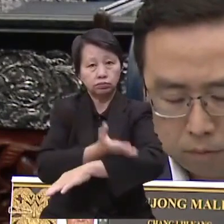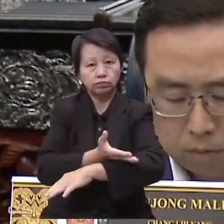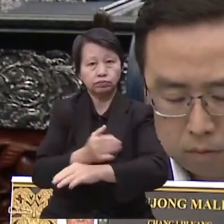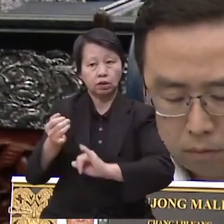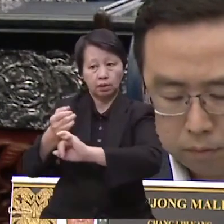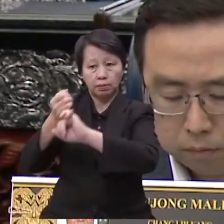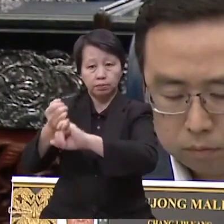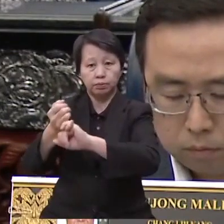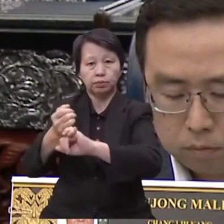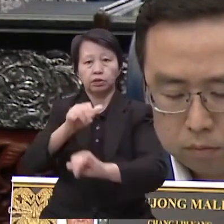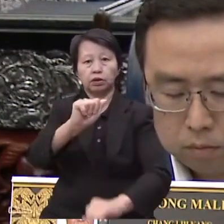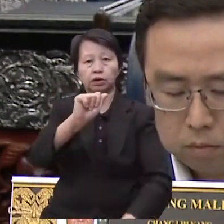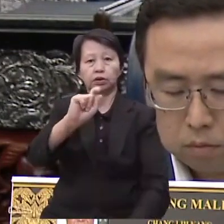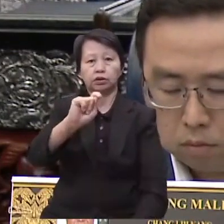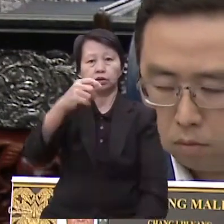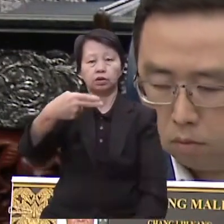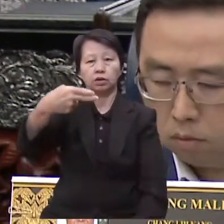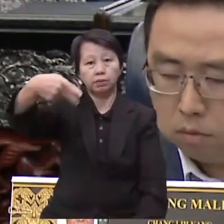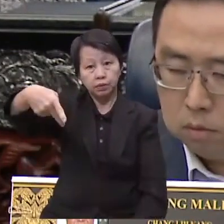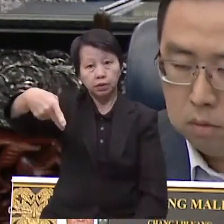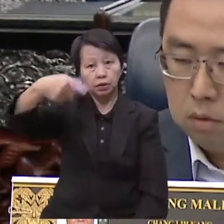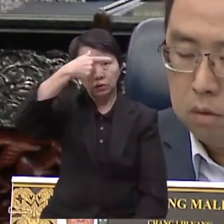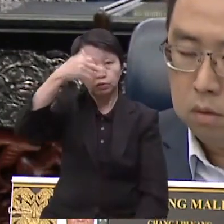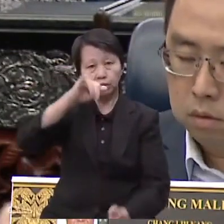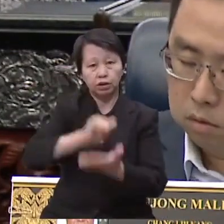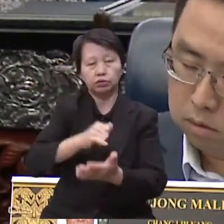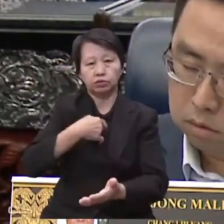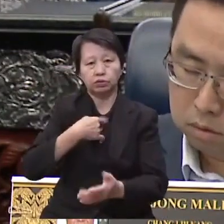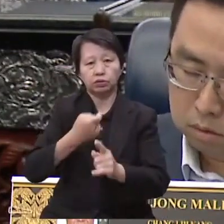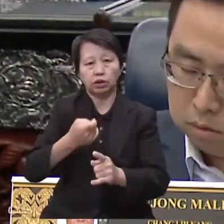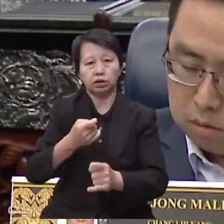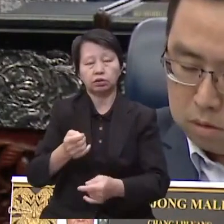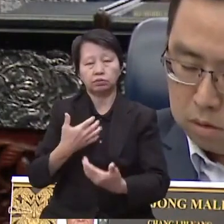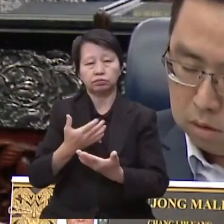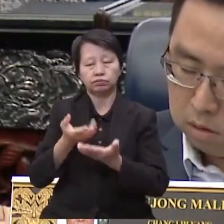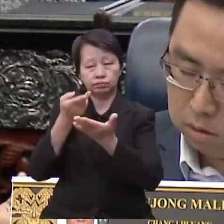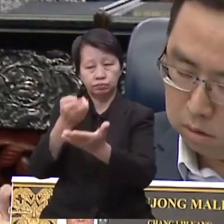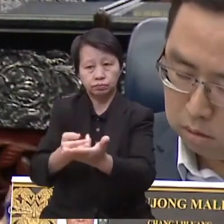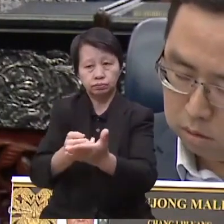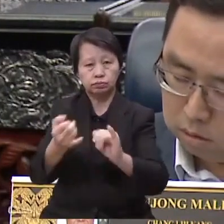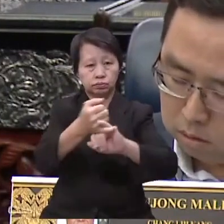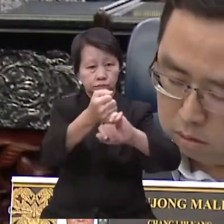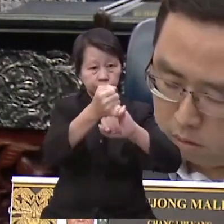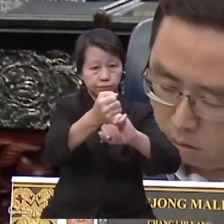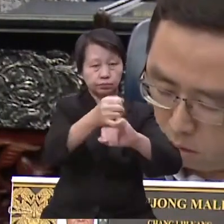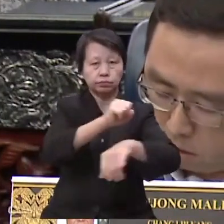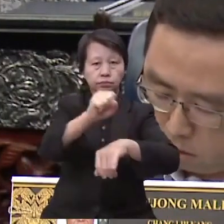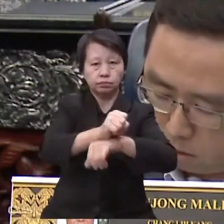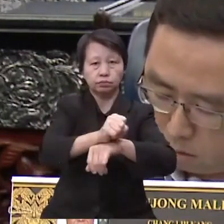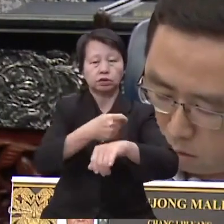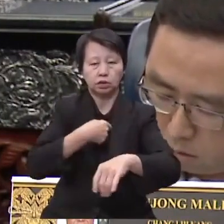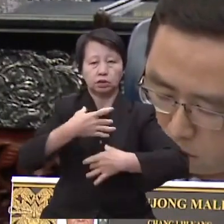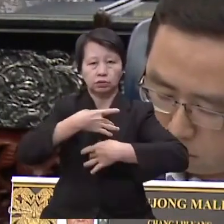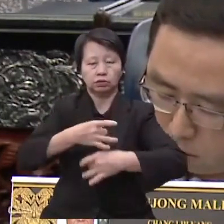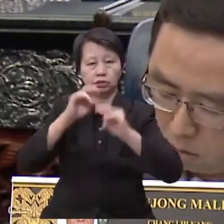perjanjian seperti aathp jadi sebab itu saya daripada saya merujuk kepada perjanjian Singapura Saya